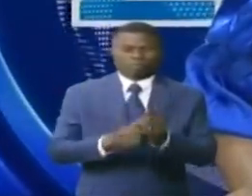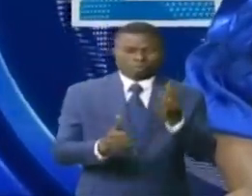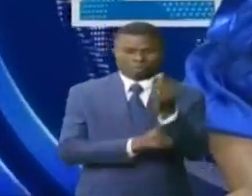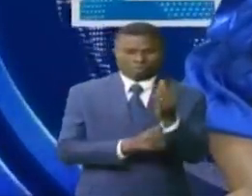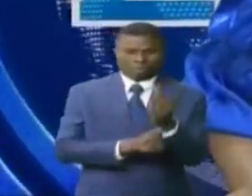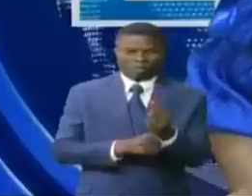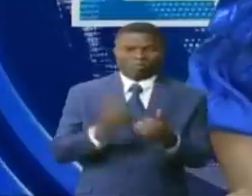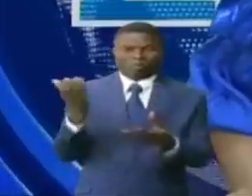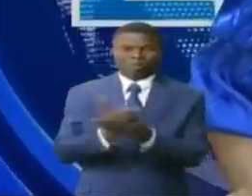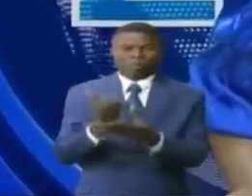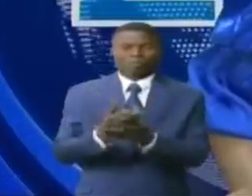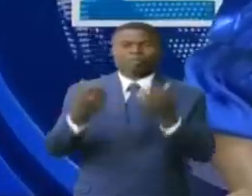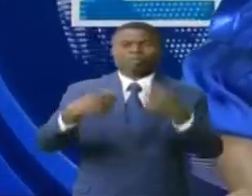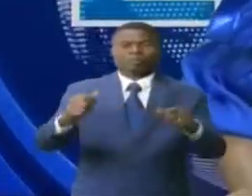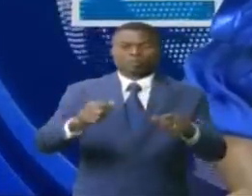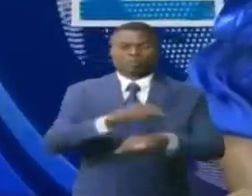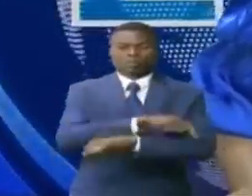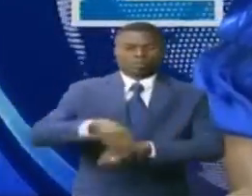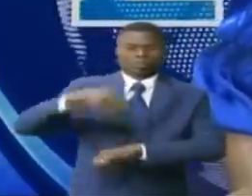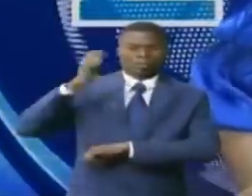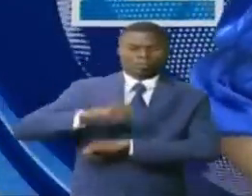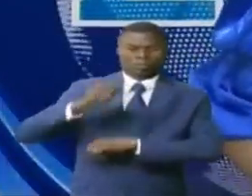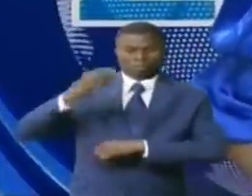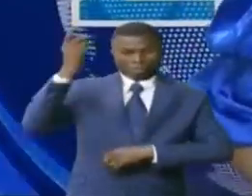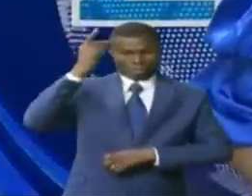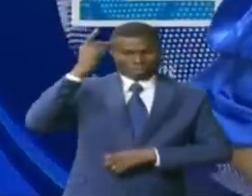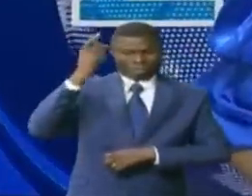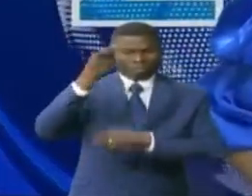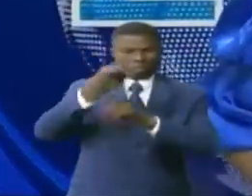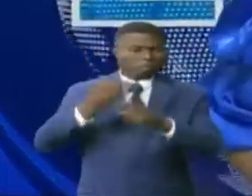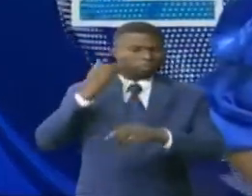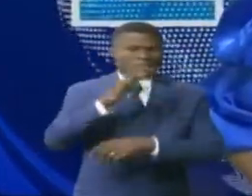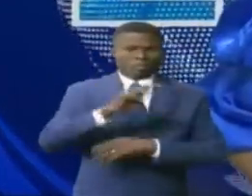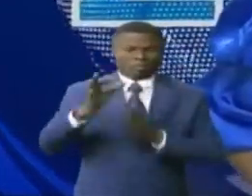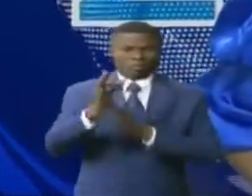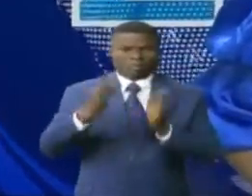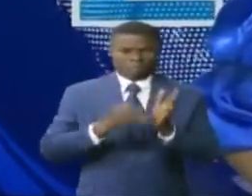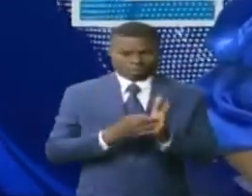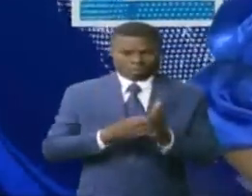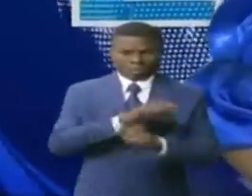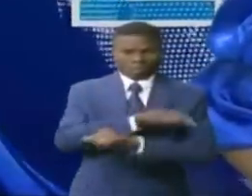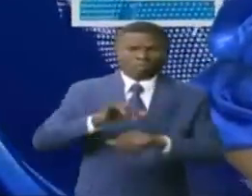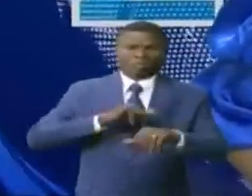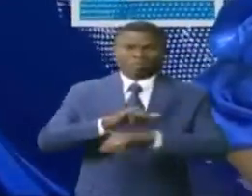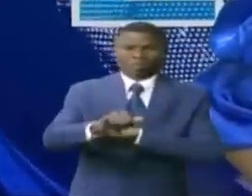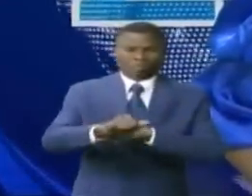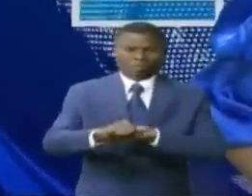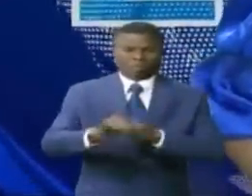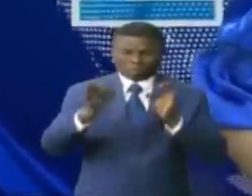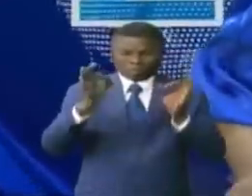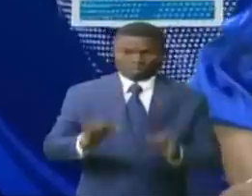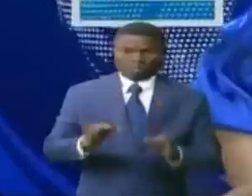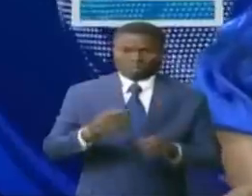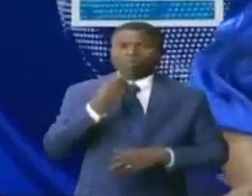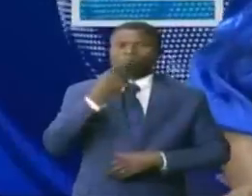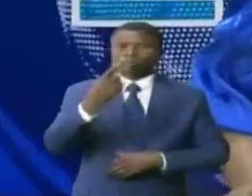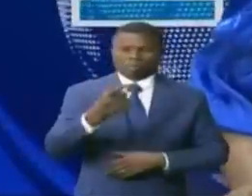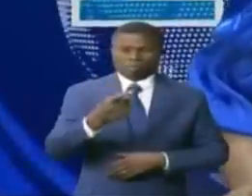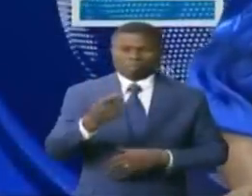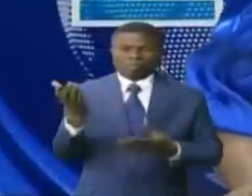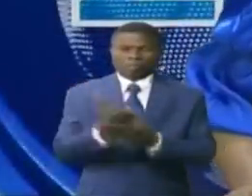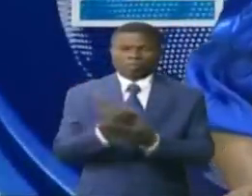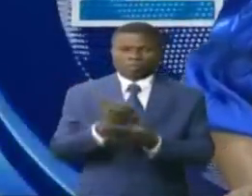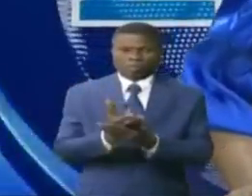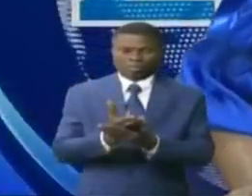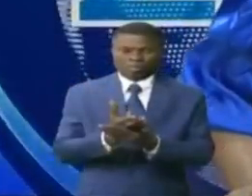un arrêt rendu par la cour d'appel de Kinshasa-Gombe en juin 2018. La cour avait été trompée. Elle s'était prononcée sur base d'un document